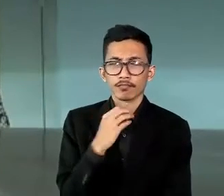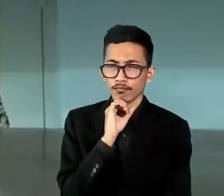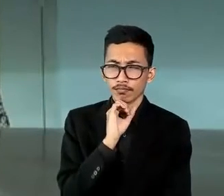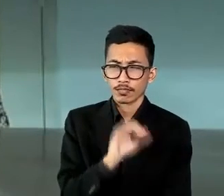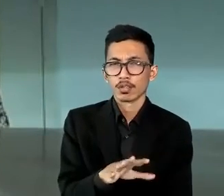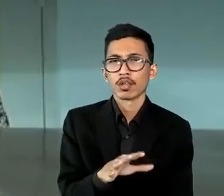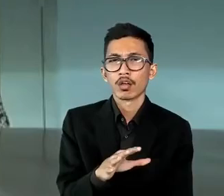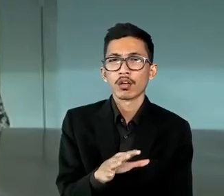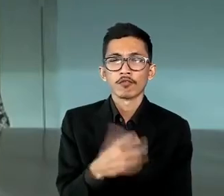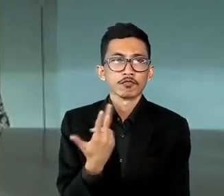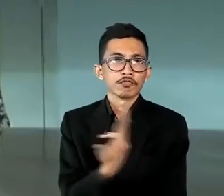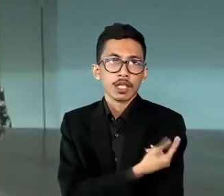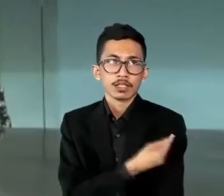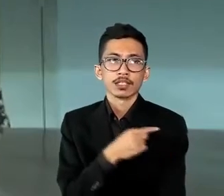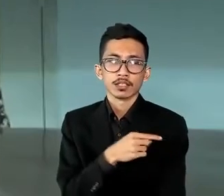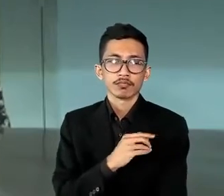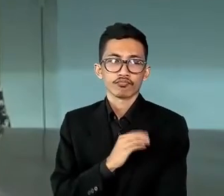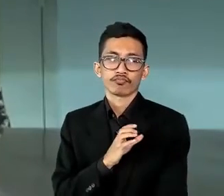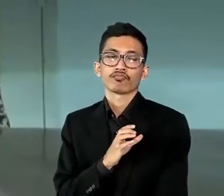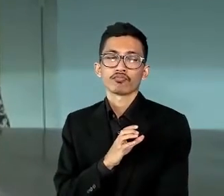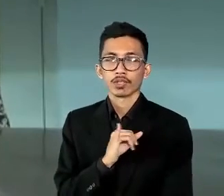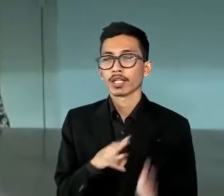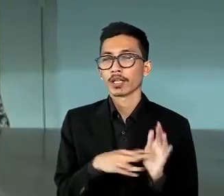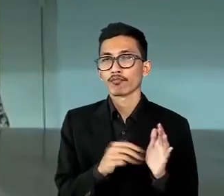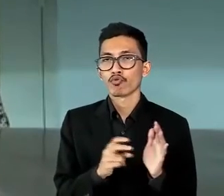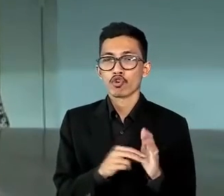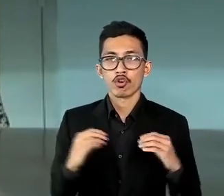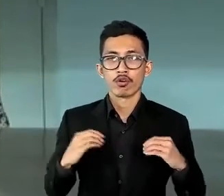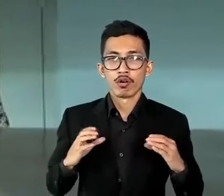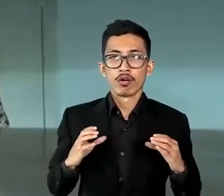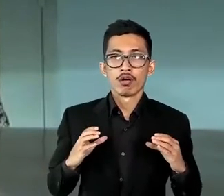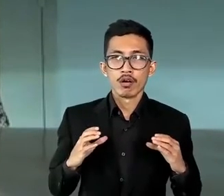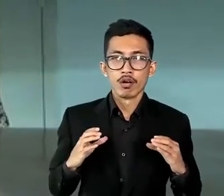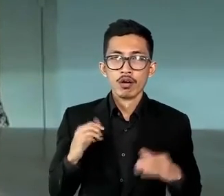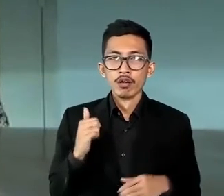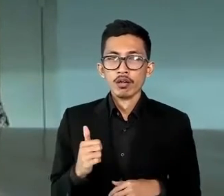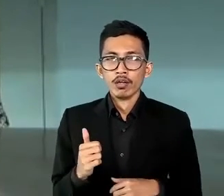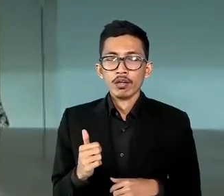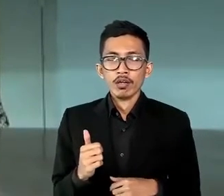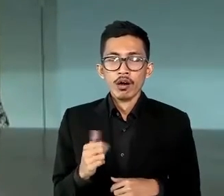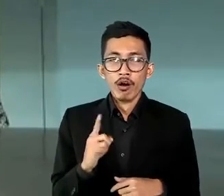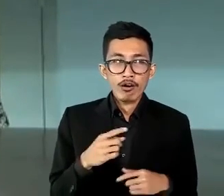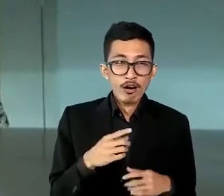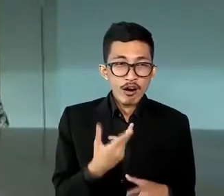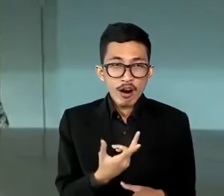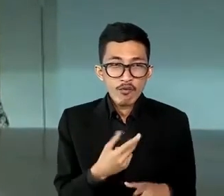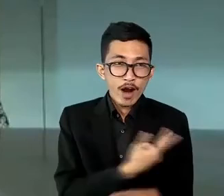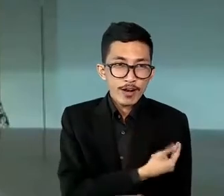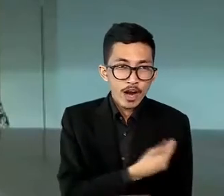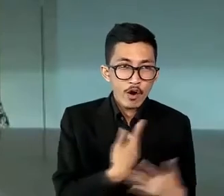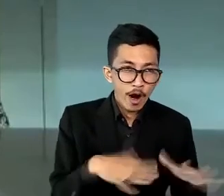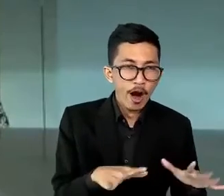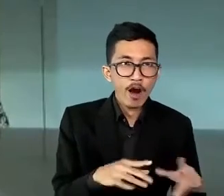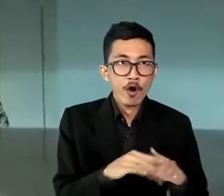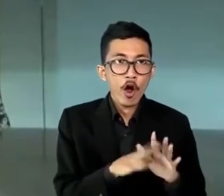bahwa vaksin ini kan untuk menambah imunitas kita, tetapi tanpa kita adanya perilaku yang benar tentang protokol kesehatan,